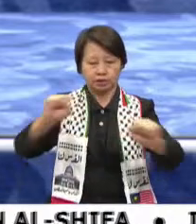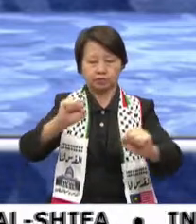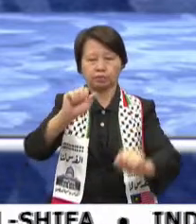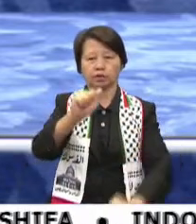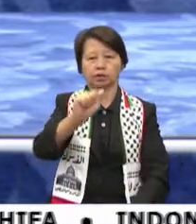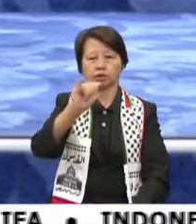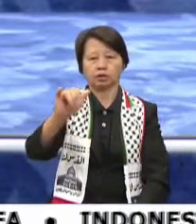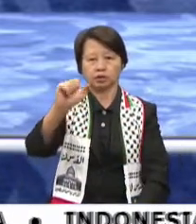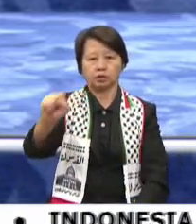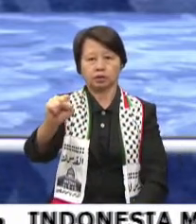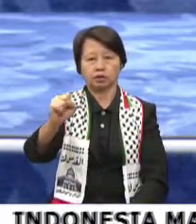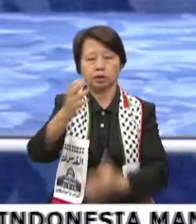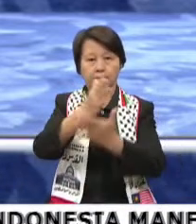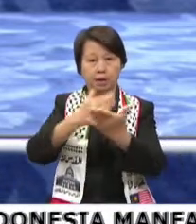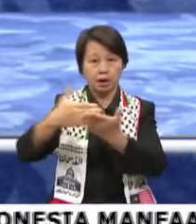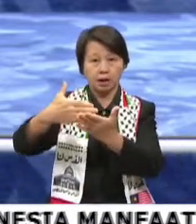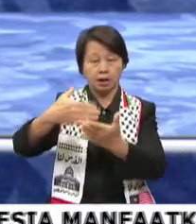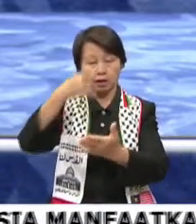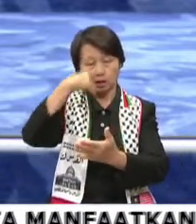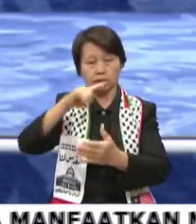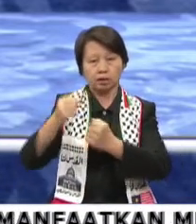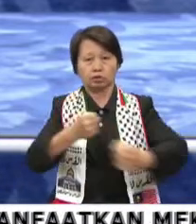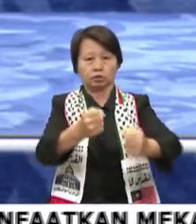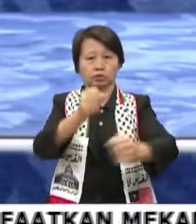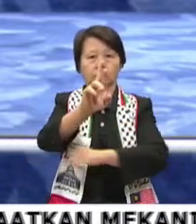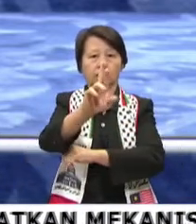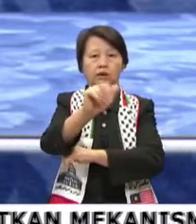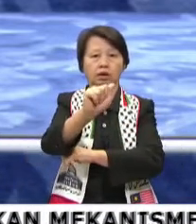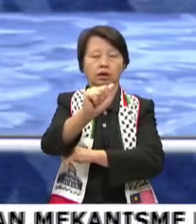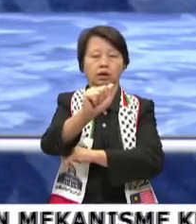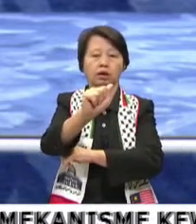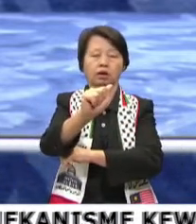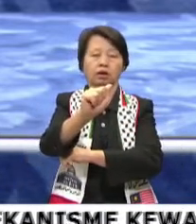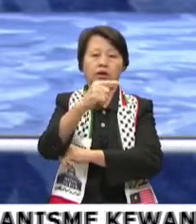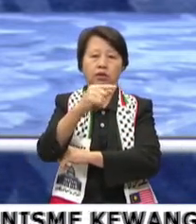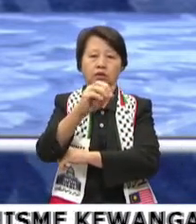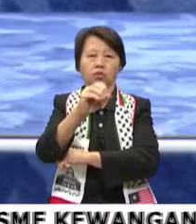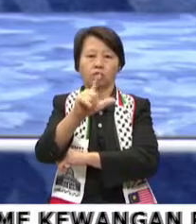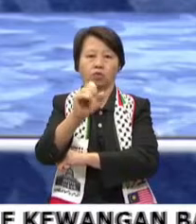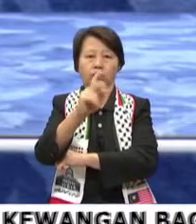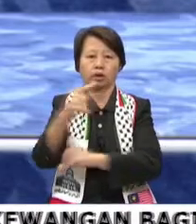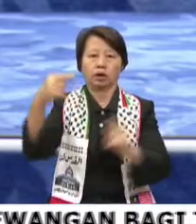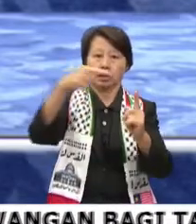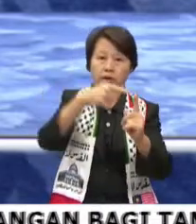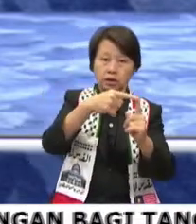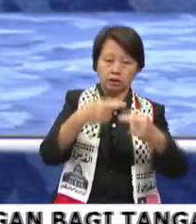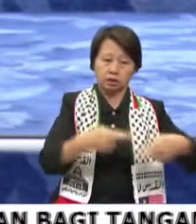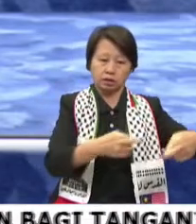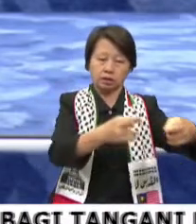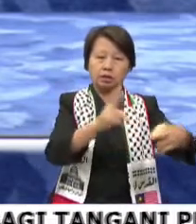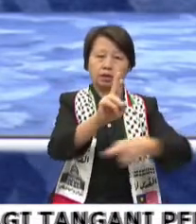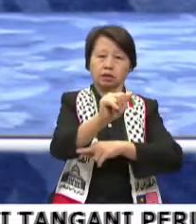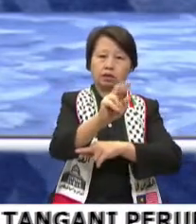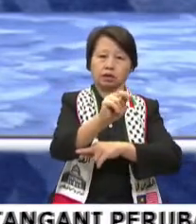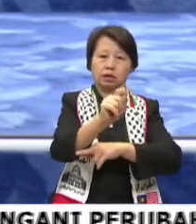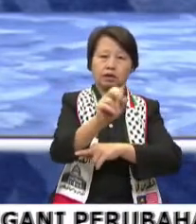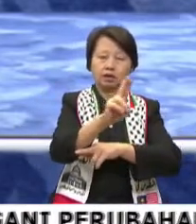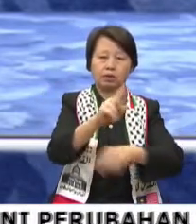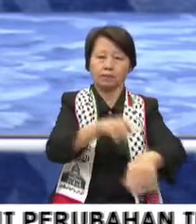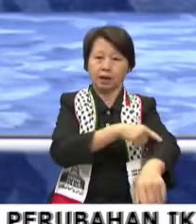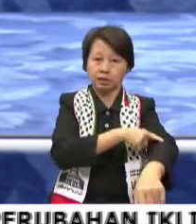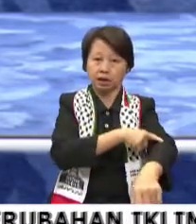untuk bahagian Thailand Sungai golok ke Rantau Panjang dan Ini bukan saja melibatkan jambatan